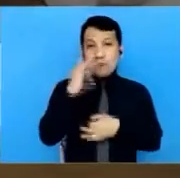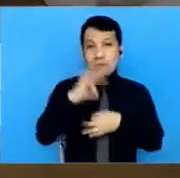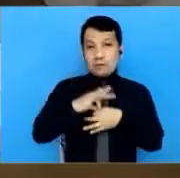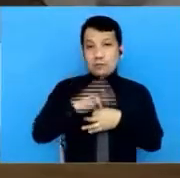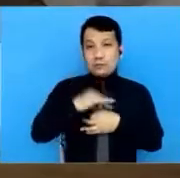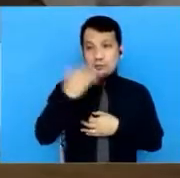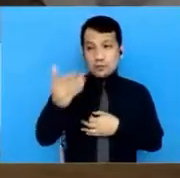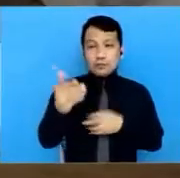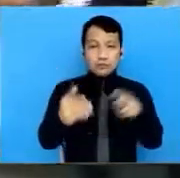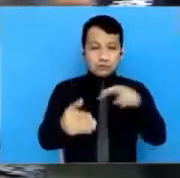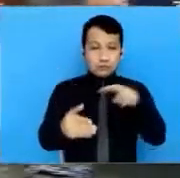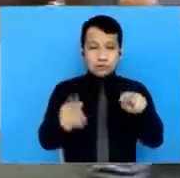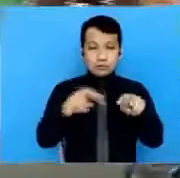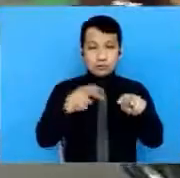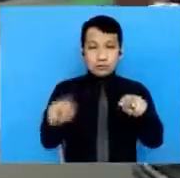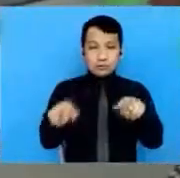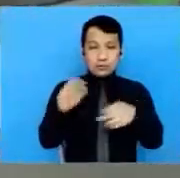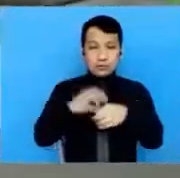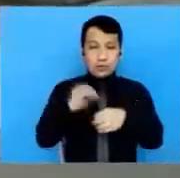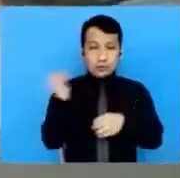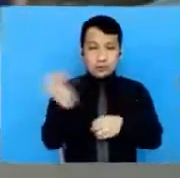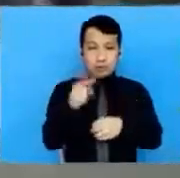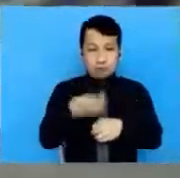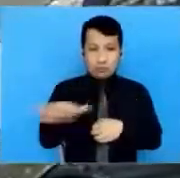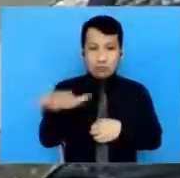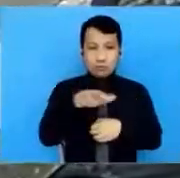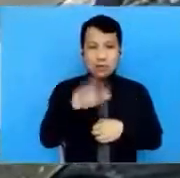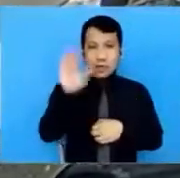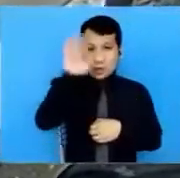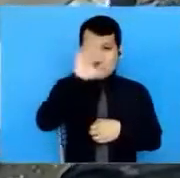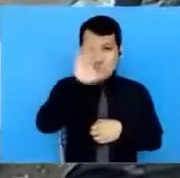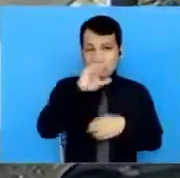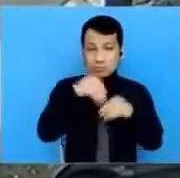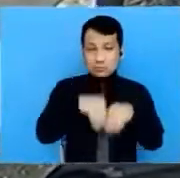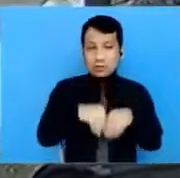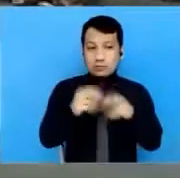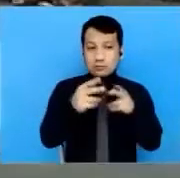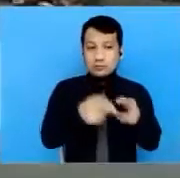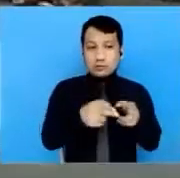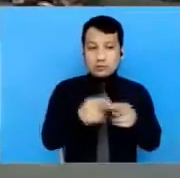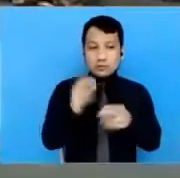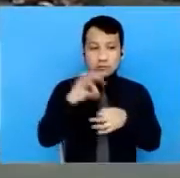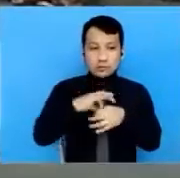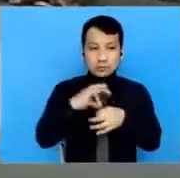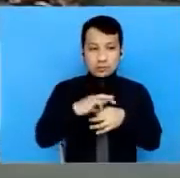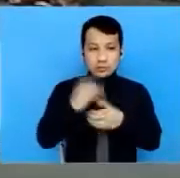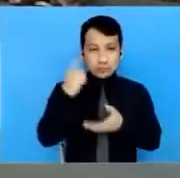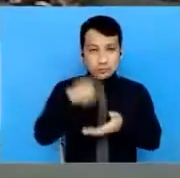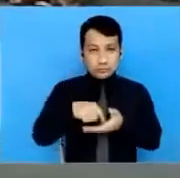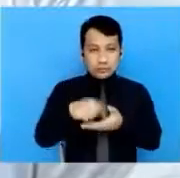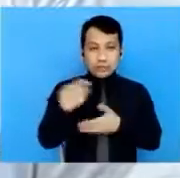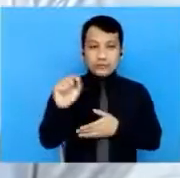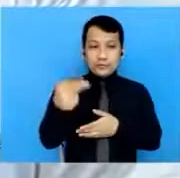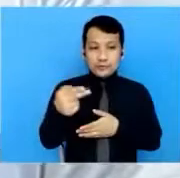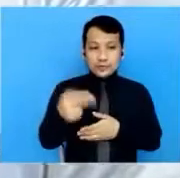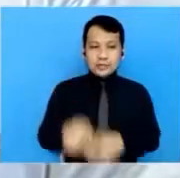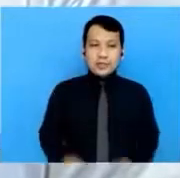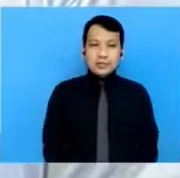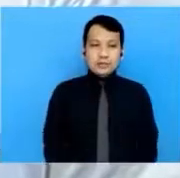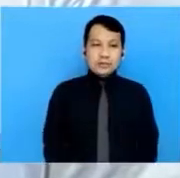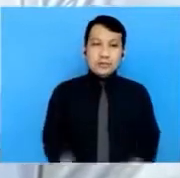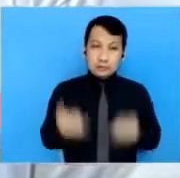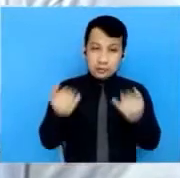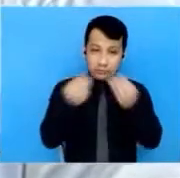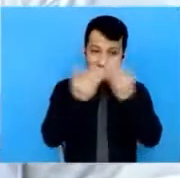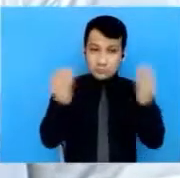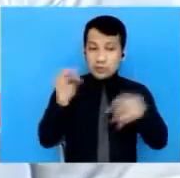2022 elections. Lahat sila naghahabol na para sa cut-off ng voter registration sa Webes. Kailangan po talaga natin bumoto para